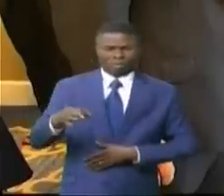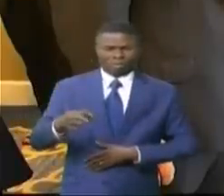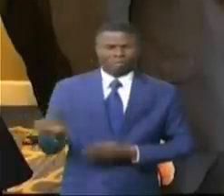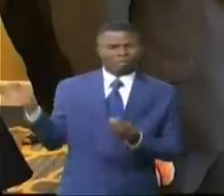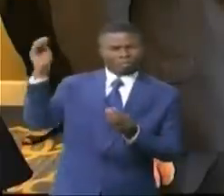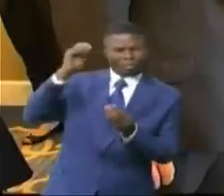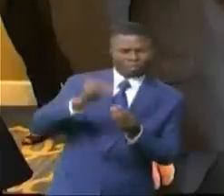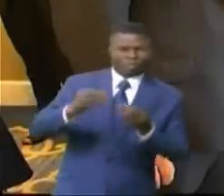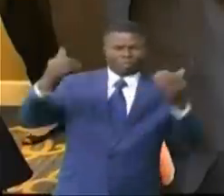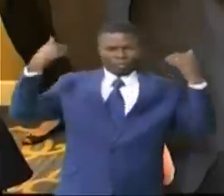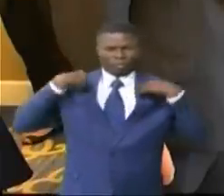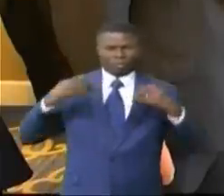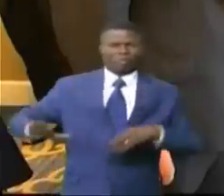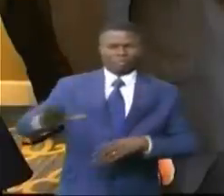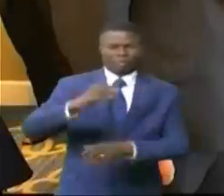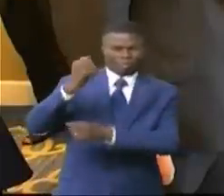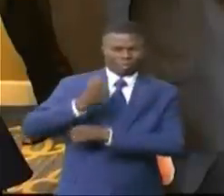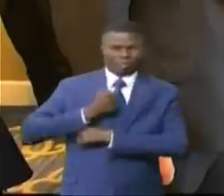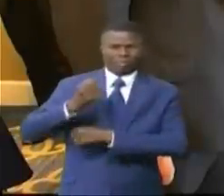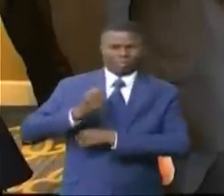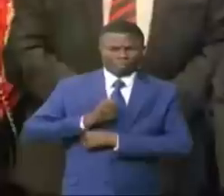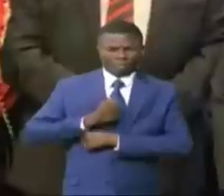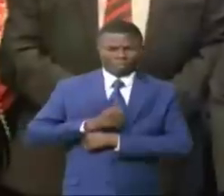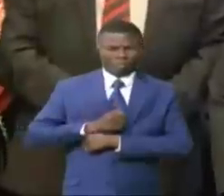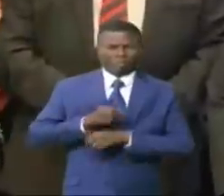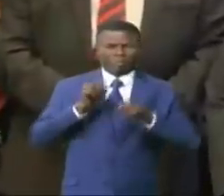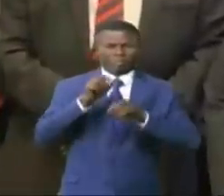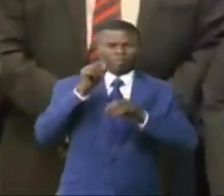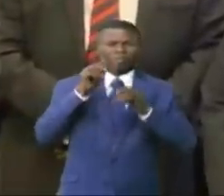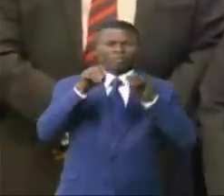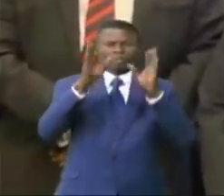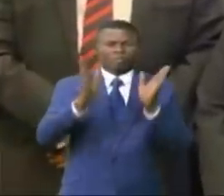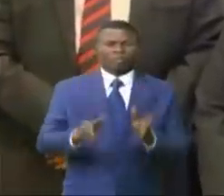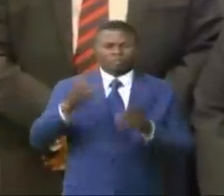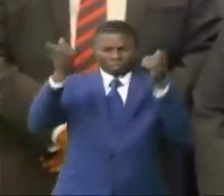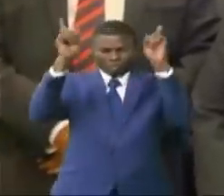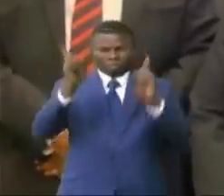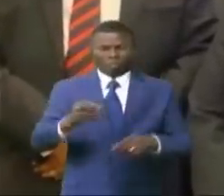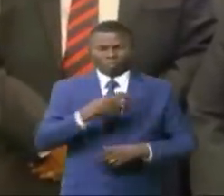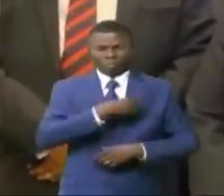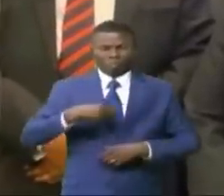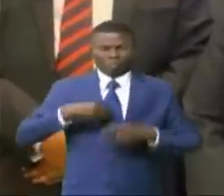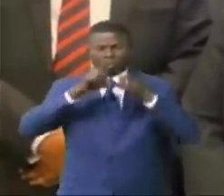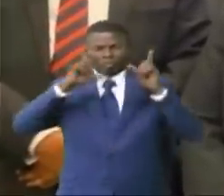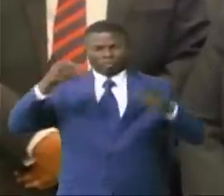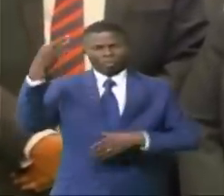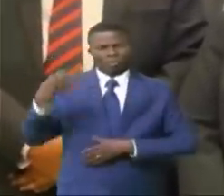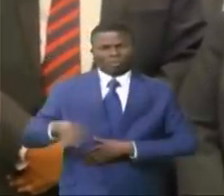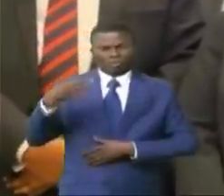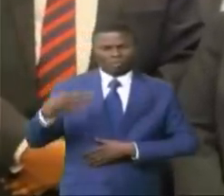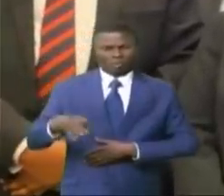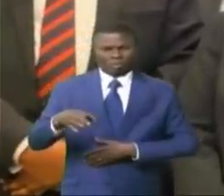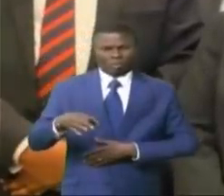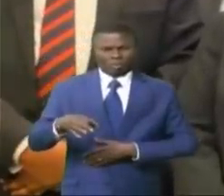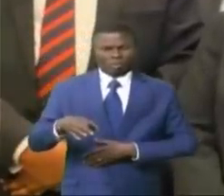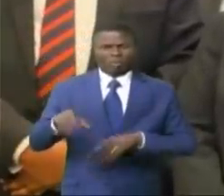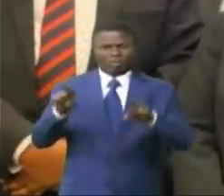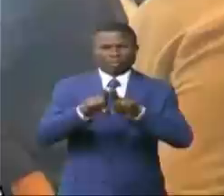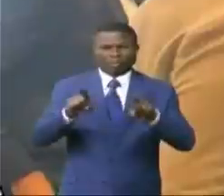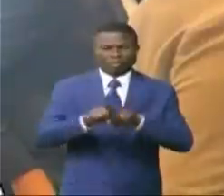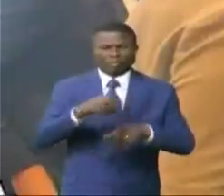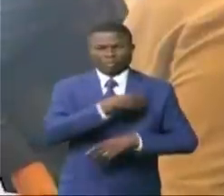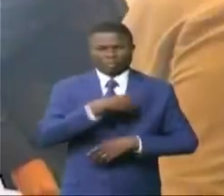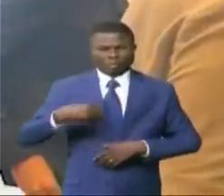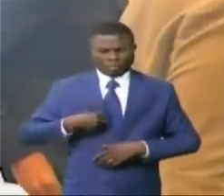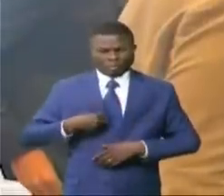les autorités canadiennes, sont les directeurs Afrique, la directrice de la francophonie et Commonwealth, la directrice